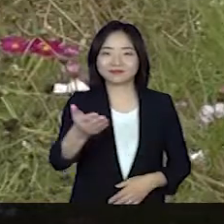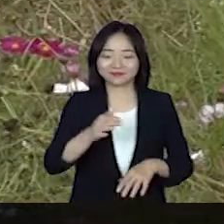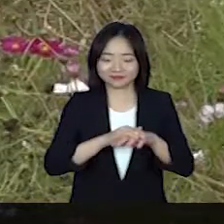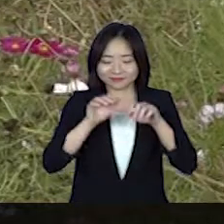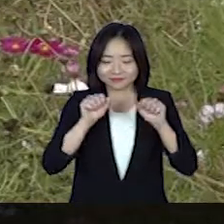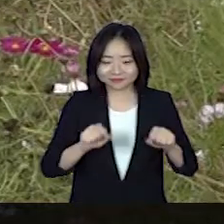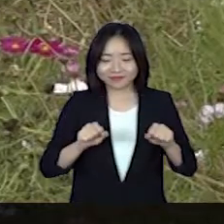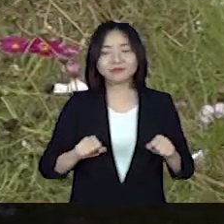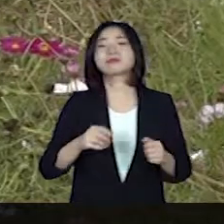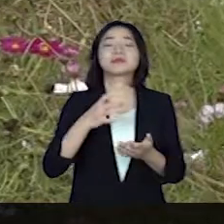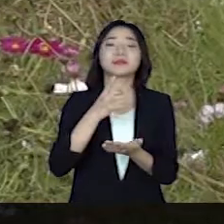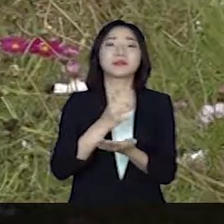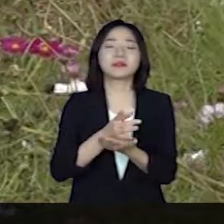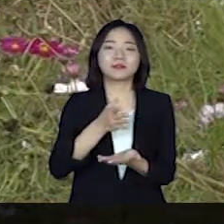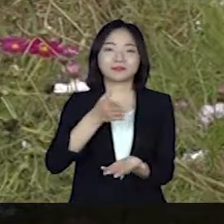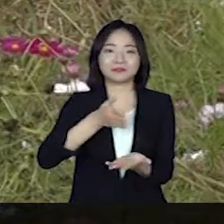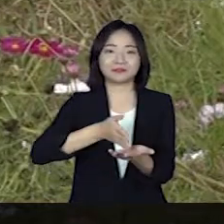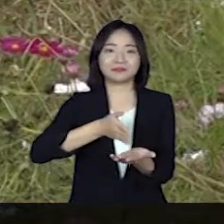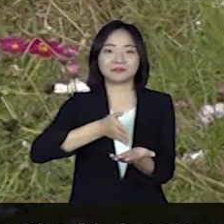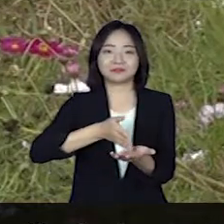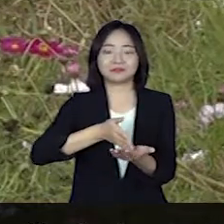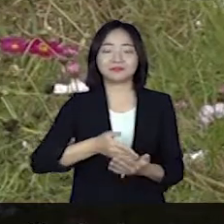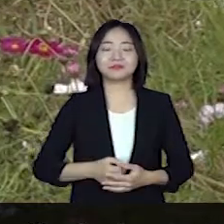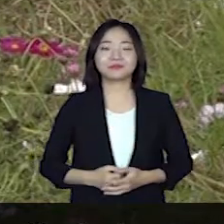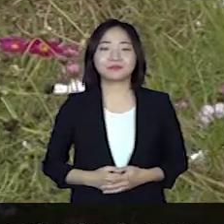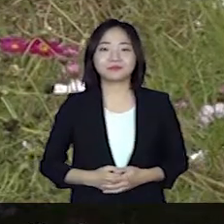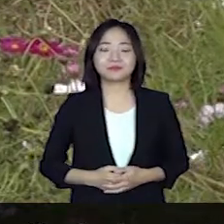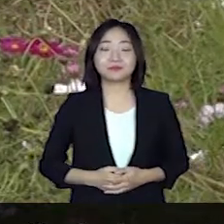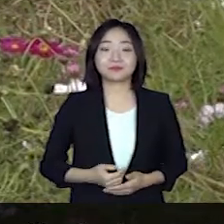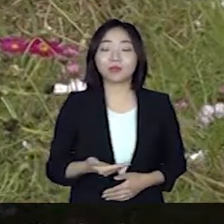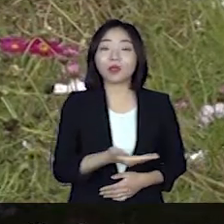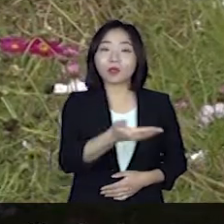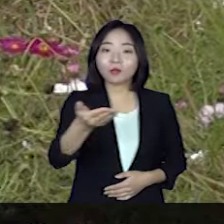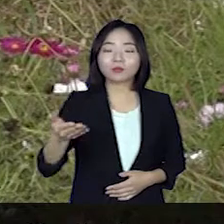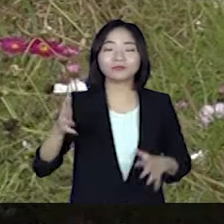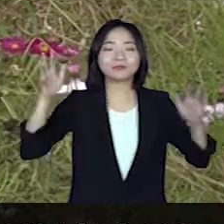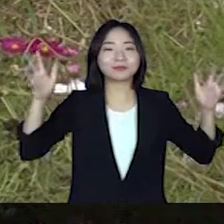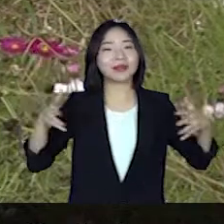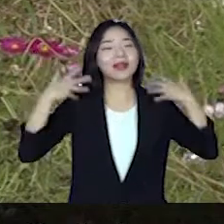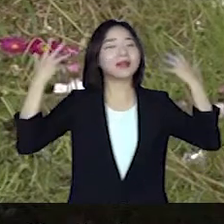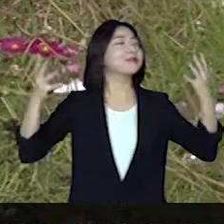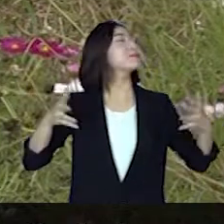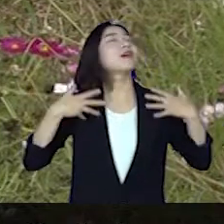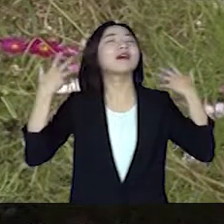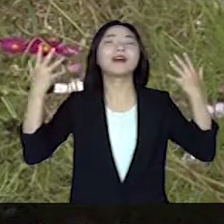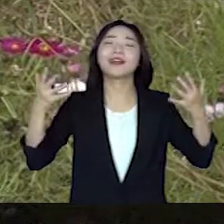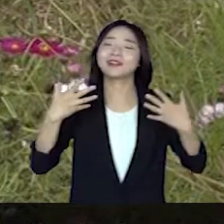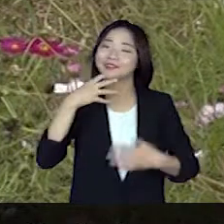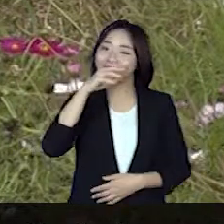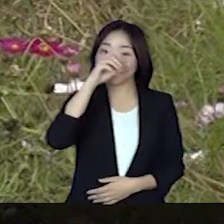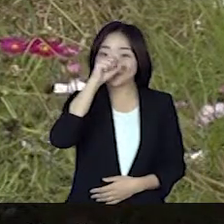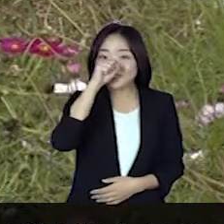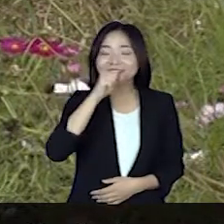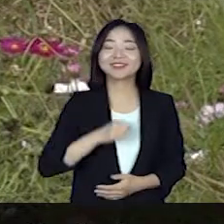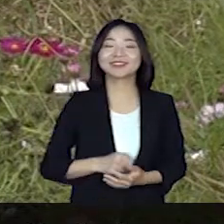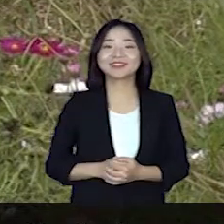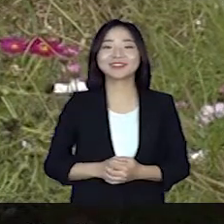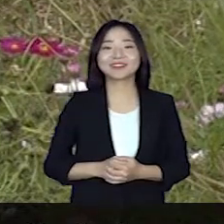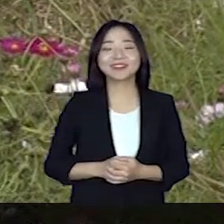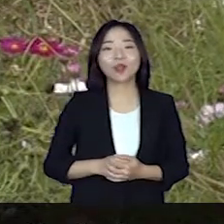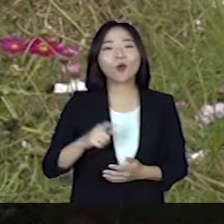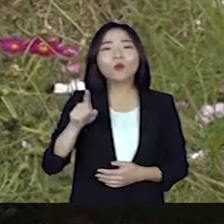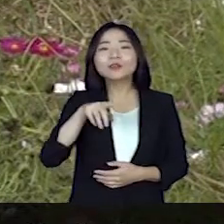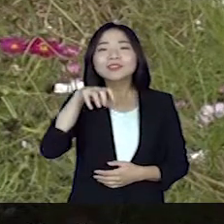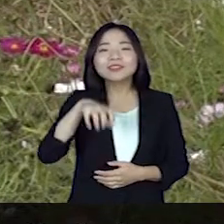시청자 여러분 안녕하십니까? 천안뉴스입니다. 여러분들은 선선한 바람이 부는 이 좋은 계절 어디서 가을의